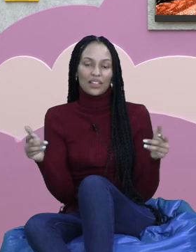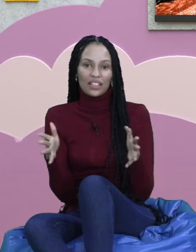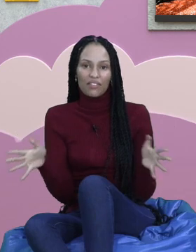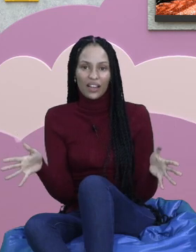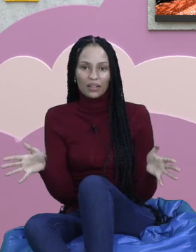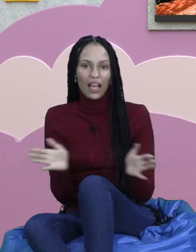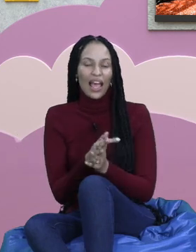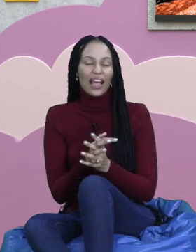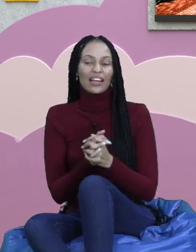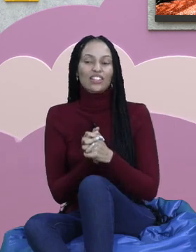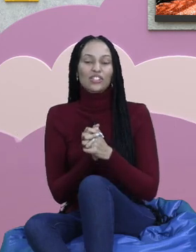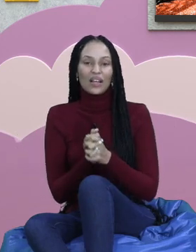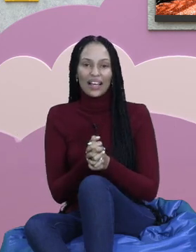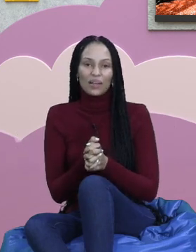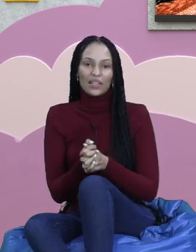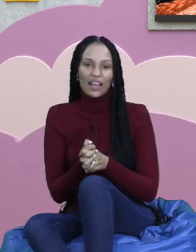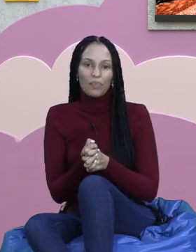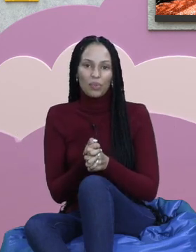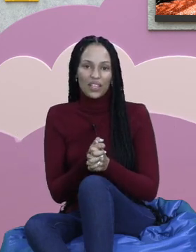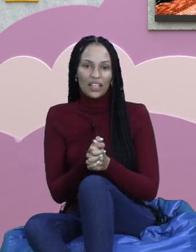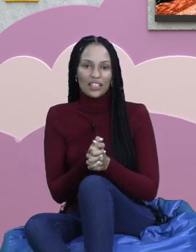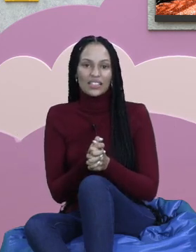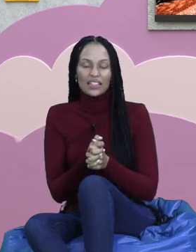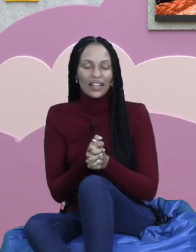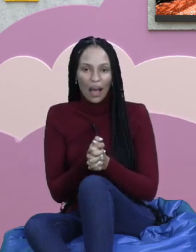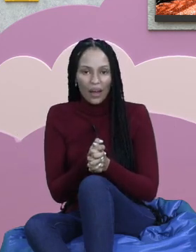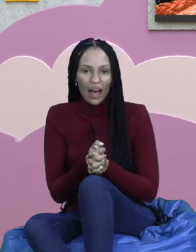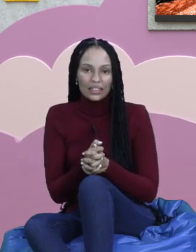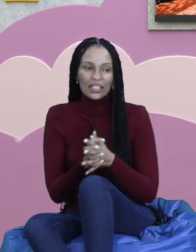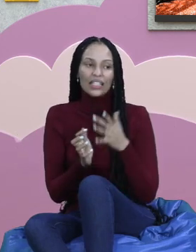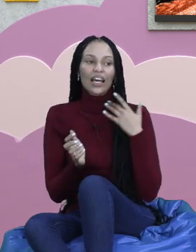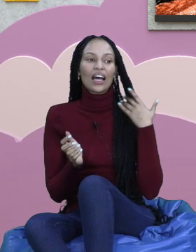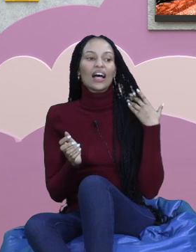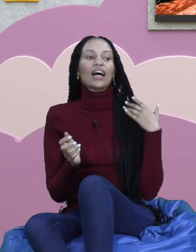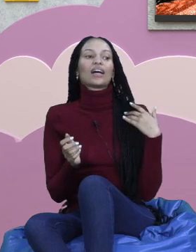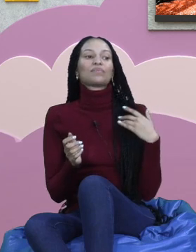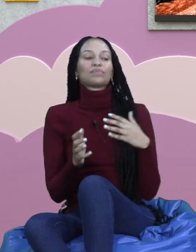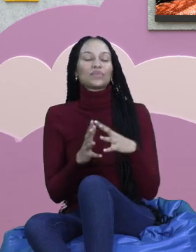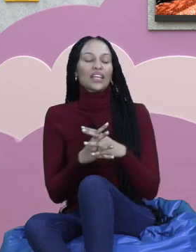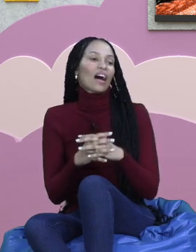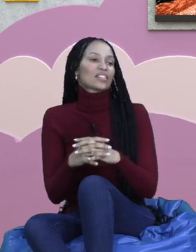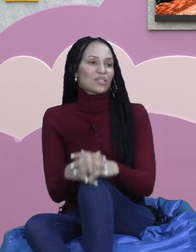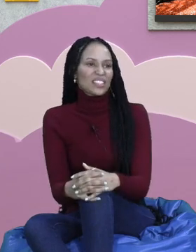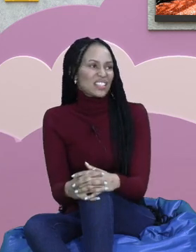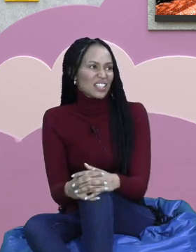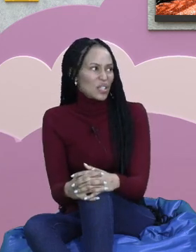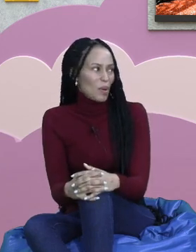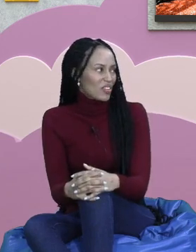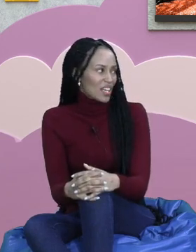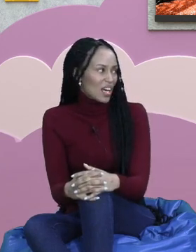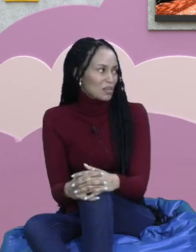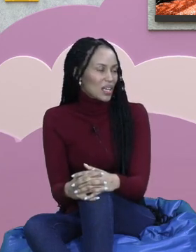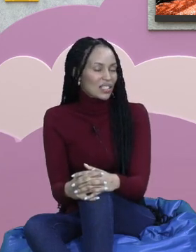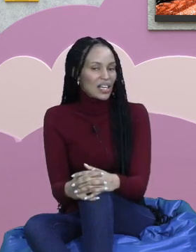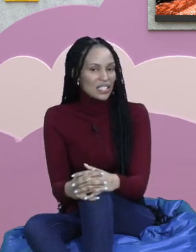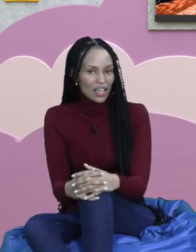gegryp en dit gevat. En ek het so lekker met daai poppetjie geniet. Sy het nie 'n naam gehad nie. So dit is die enigste pop wat